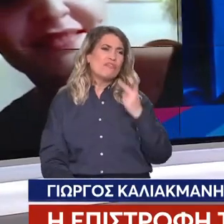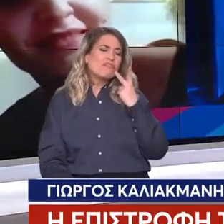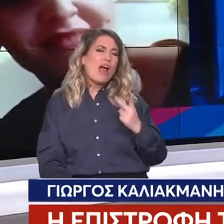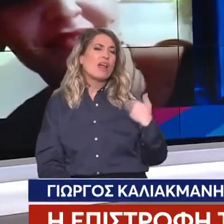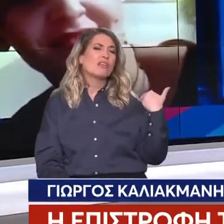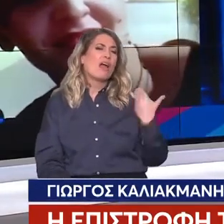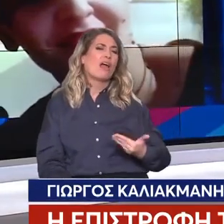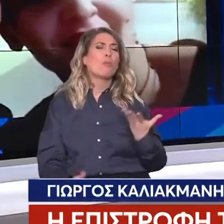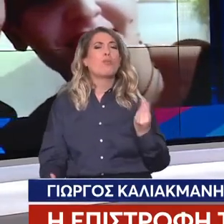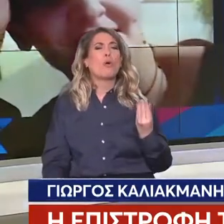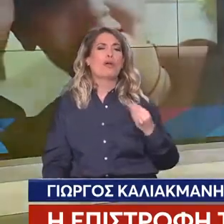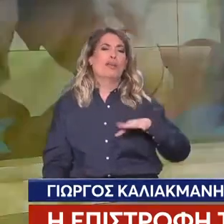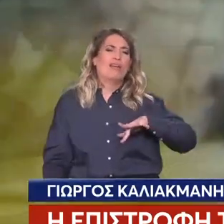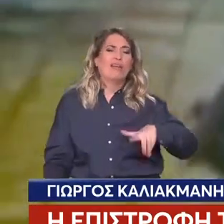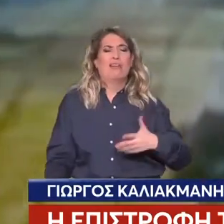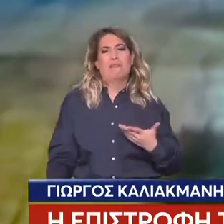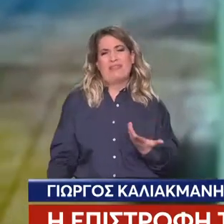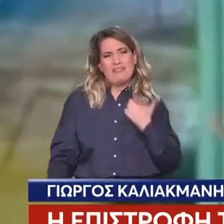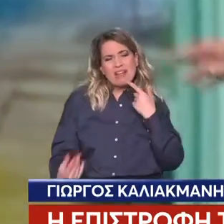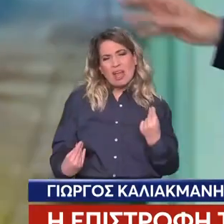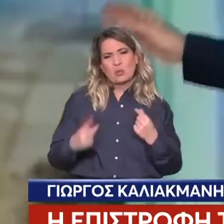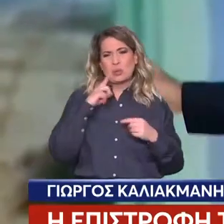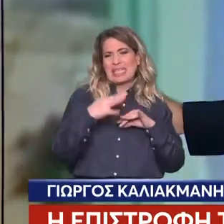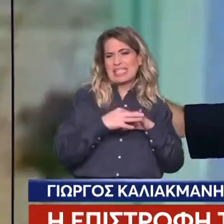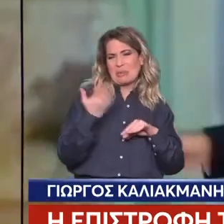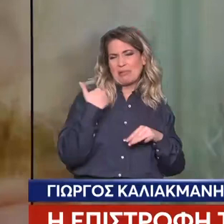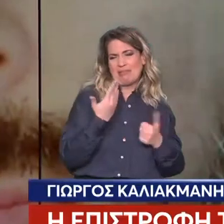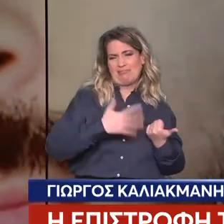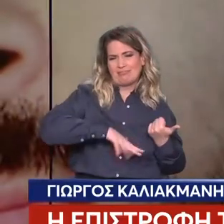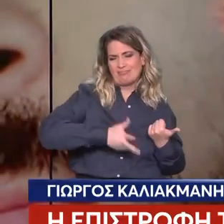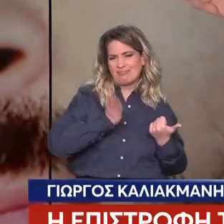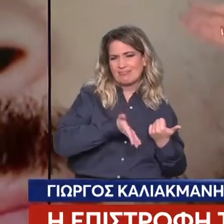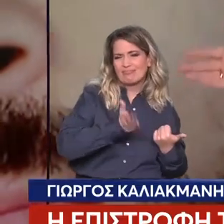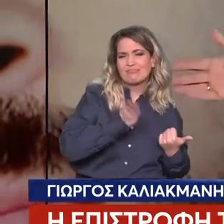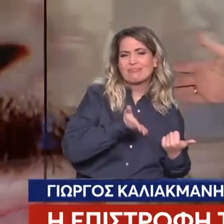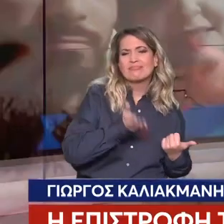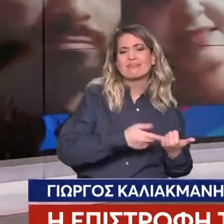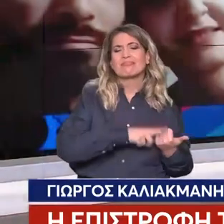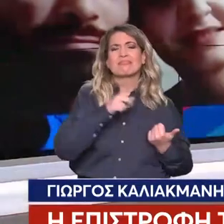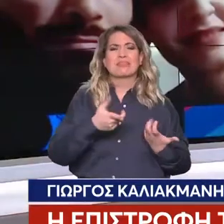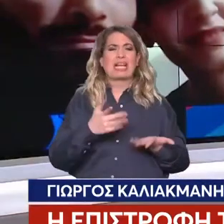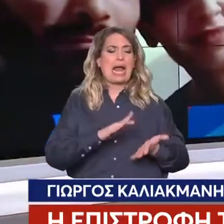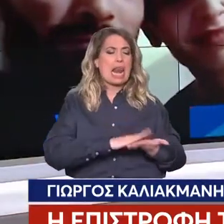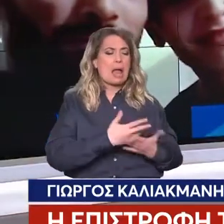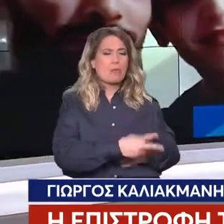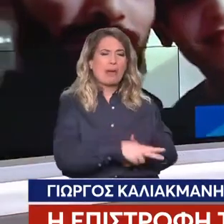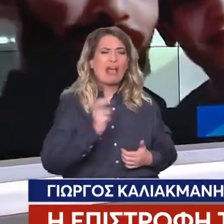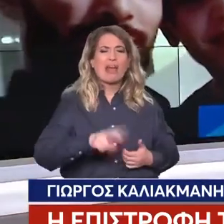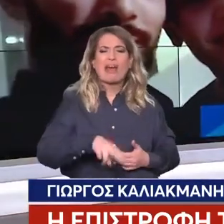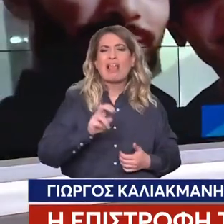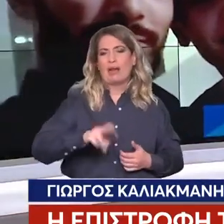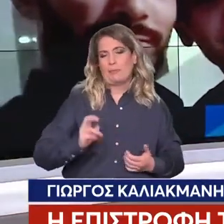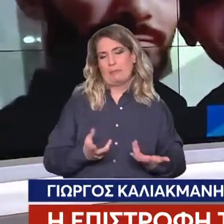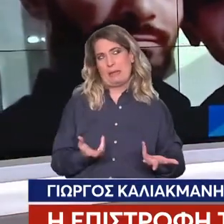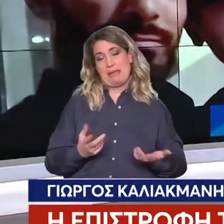έχουν καταγγείλει. Η πρώην σύζυγός του που μας μίλησε. Η ίδια η Γεωργία το λέγε. Έκλεβε μέχρι και το λάπτοπ των παιδιών. Αν ήθελε λοιπόν να